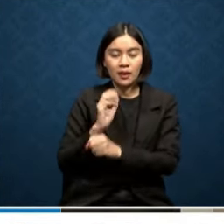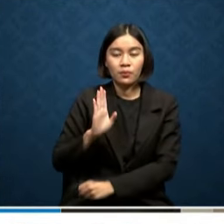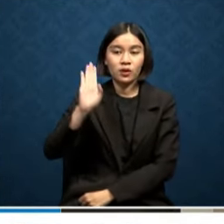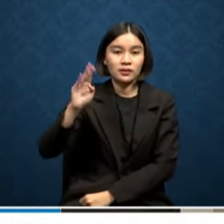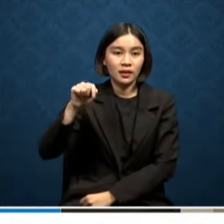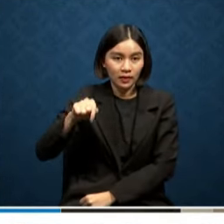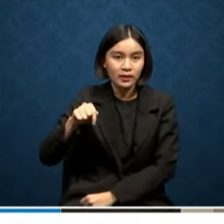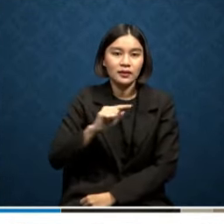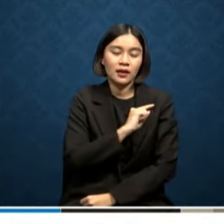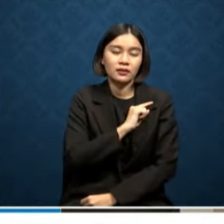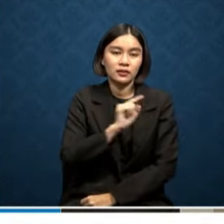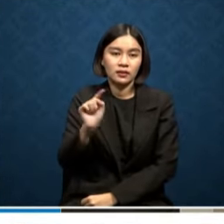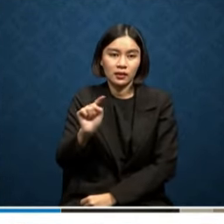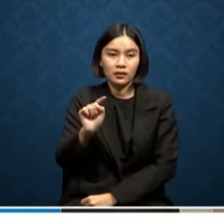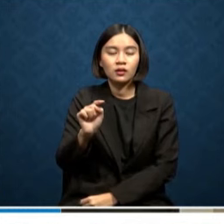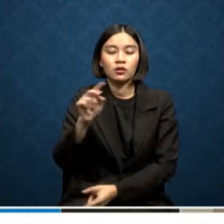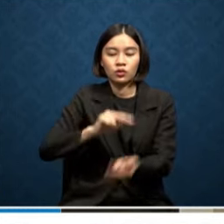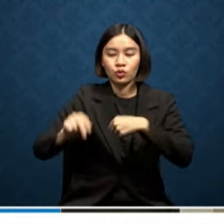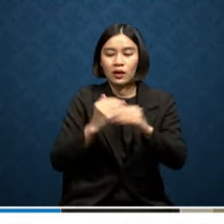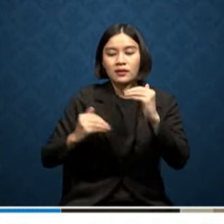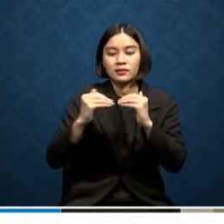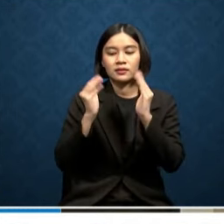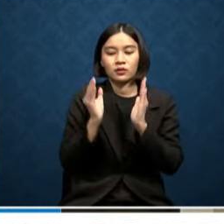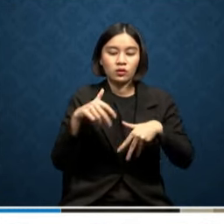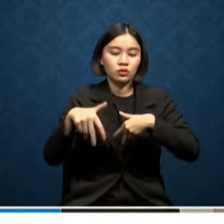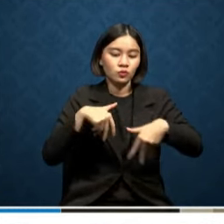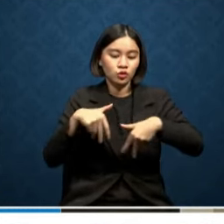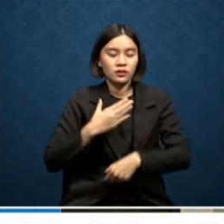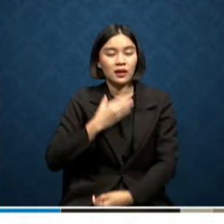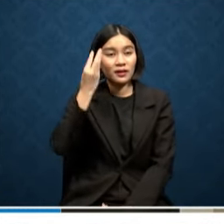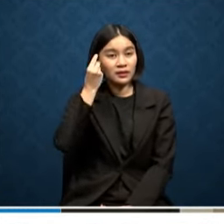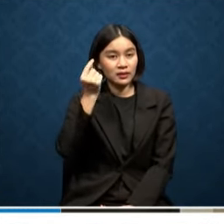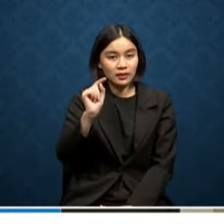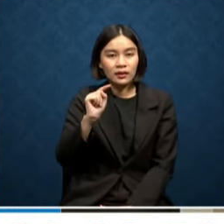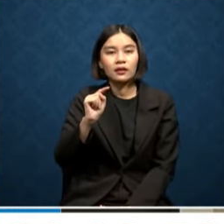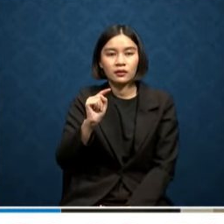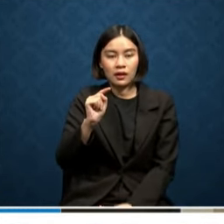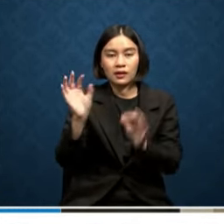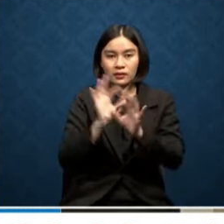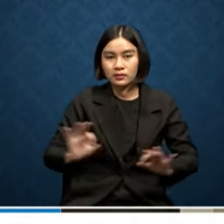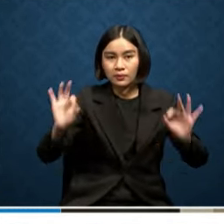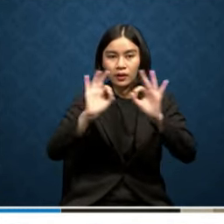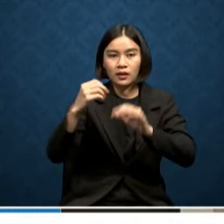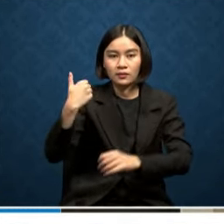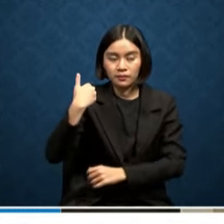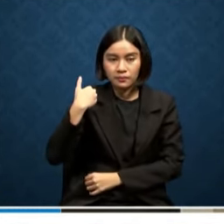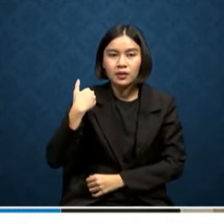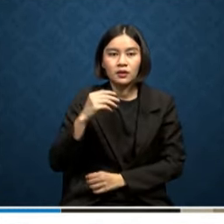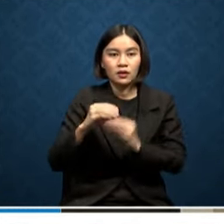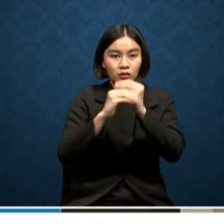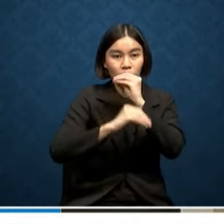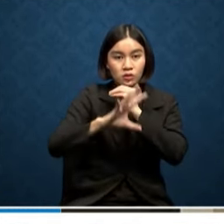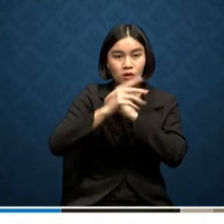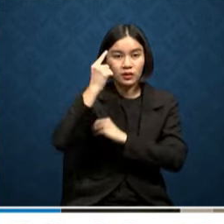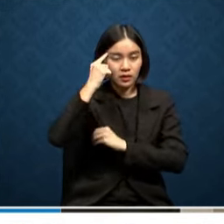องเนี่ยก็มีหน้าที่อยู่แล้วที่จะต้องคุ้มครองสิทธิมนุษยชนซึ่งตรงนี้เรียนเห็นว่ามีความสำคัญแล้วก็กสทช.น่